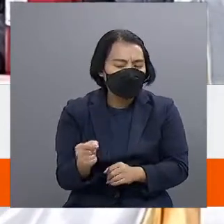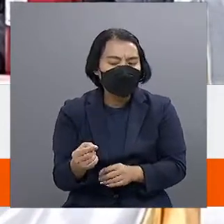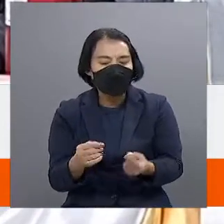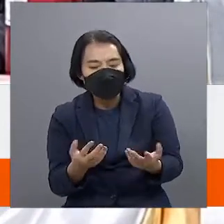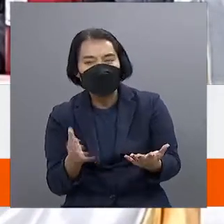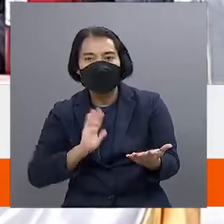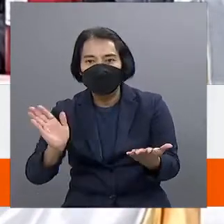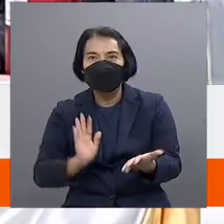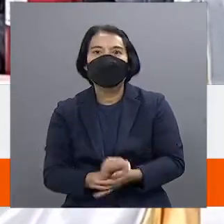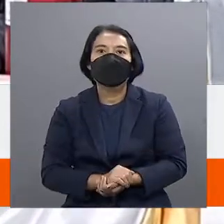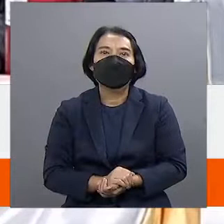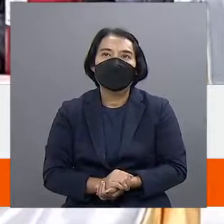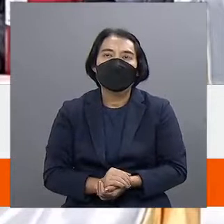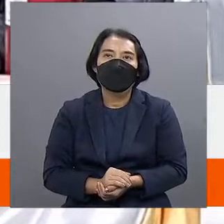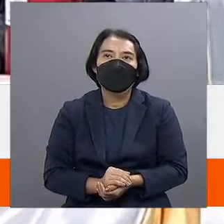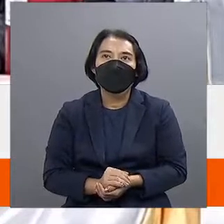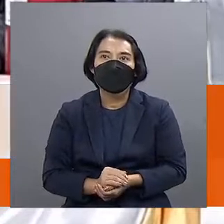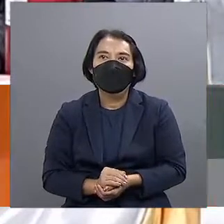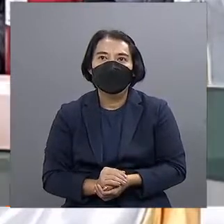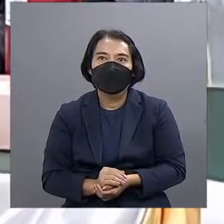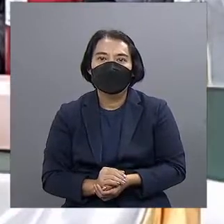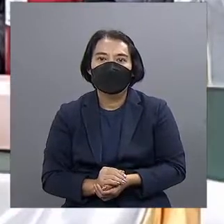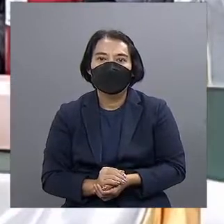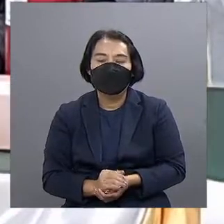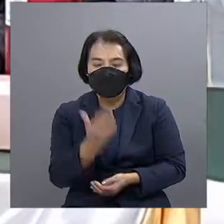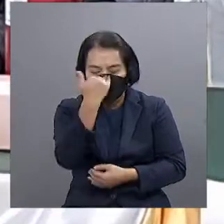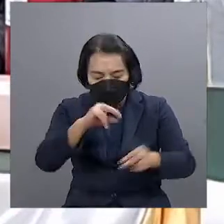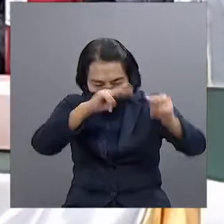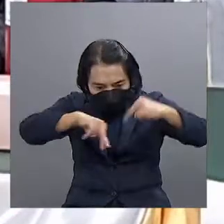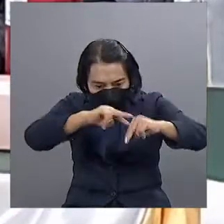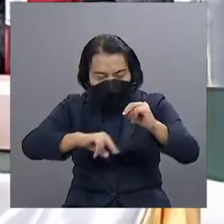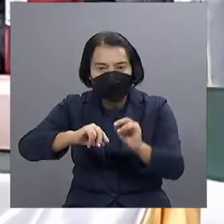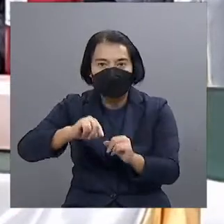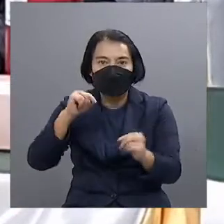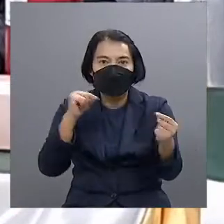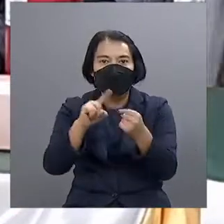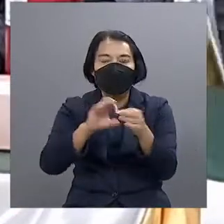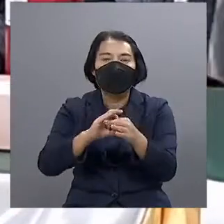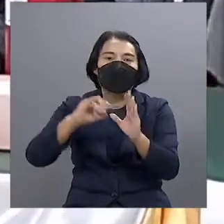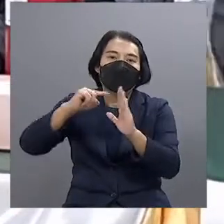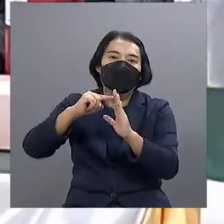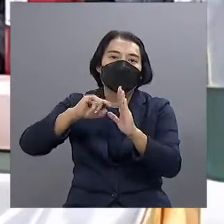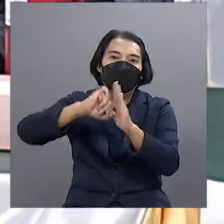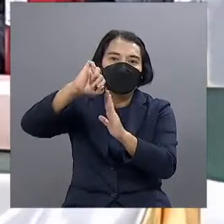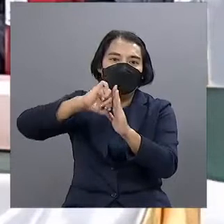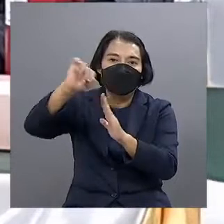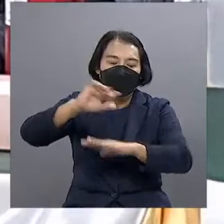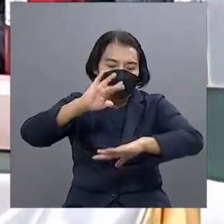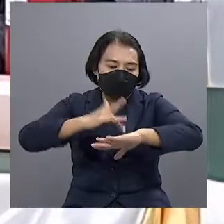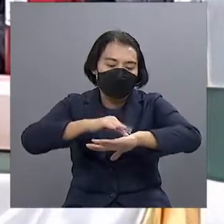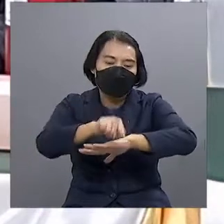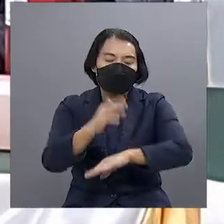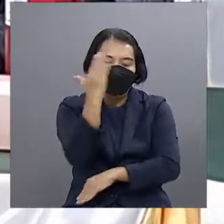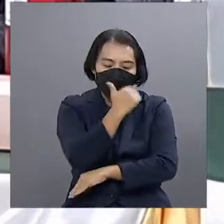สองข้างหน้าเพื่อดูแลจังหวัดเชียงใหม่ของเราเนี่ยธรรมชาติที่มีอยู่สวยงามเนี่ย